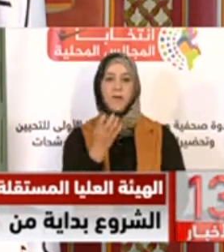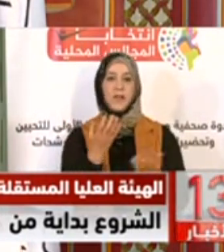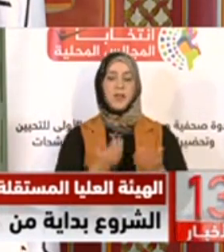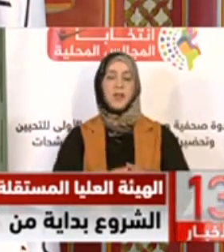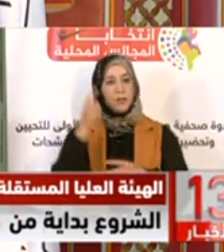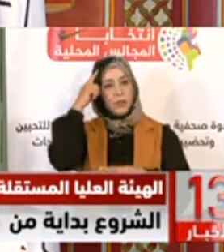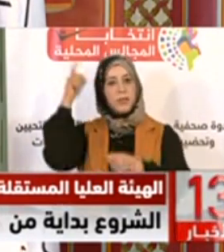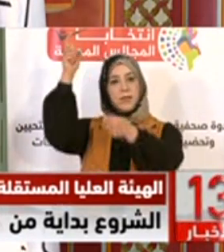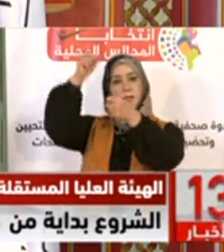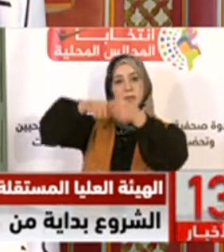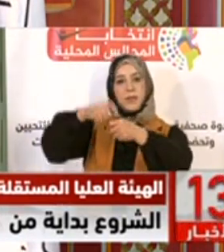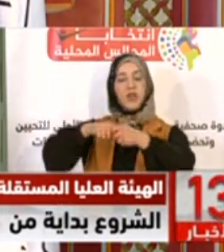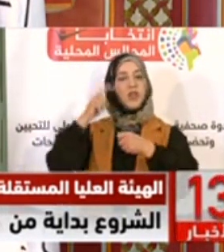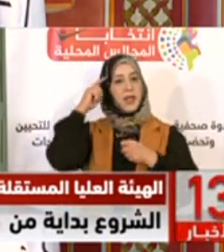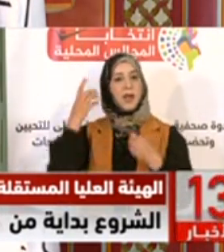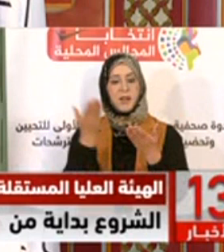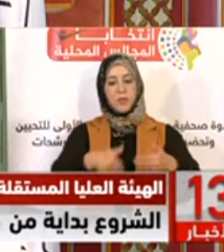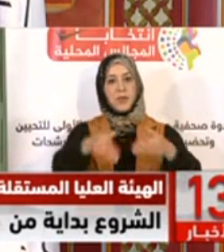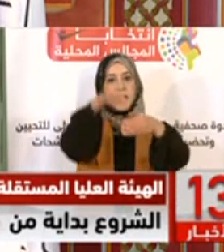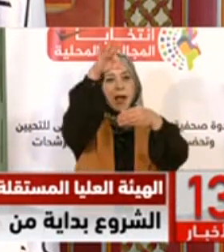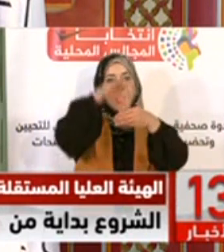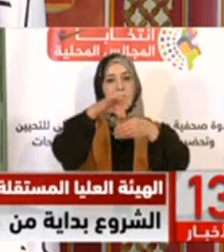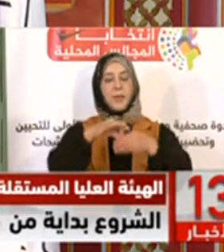أن يشارك في الشأن العام